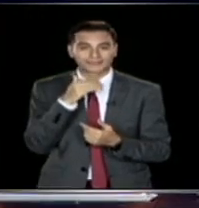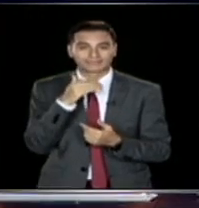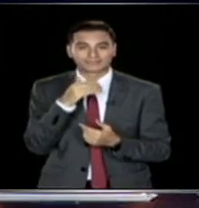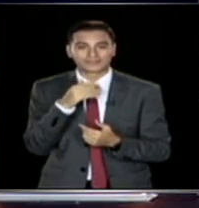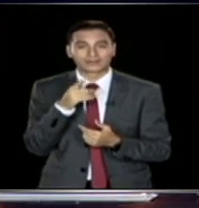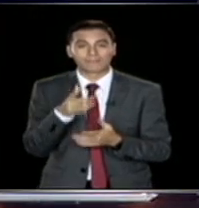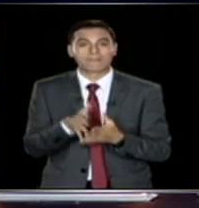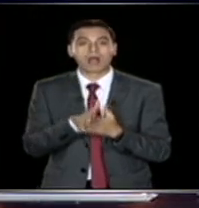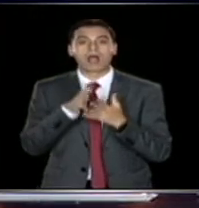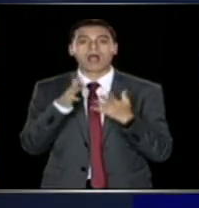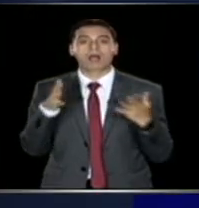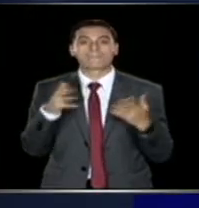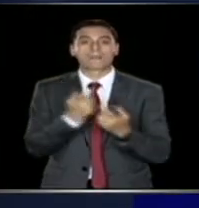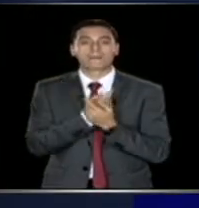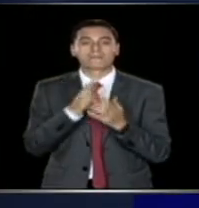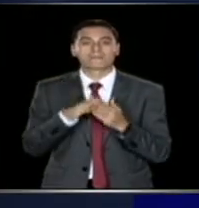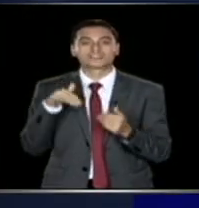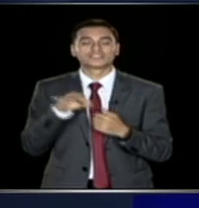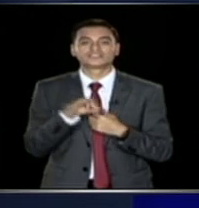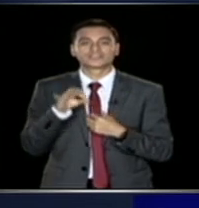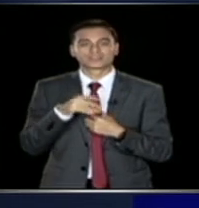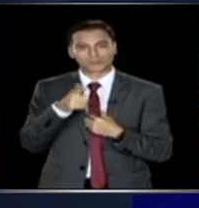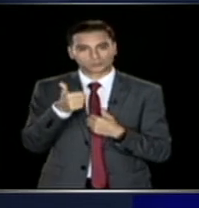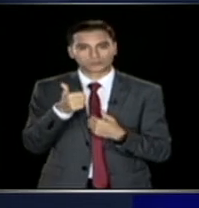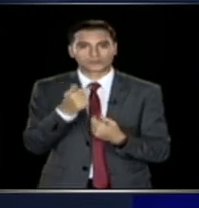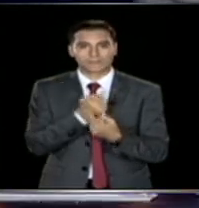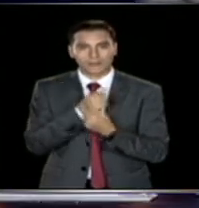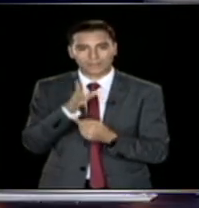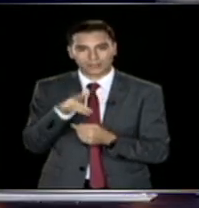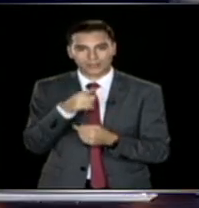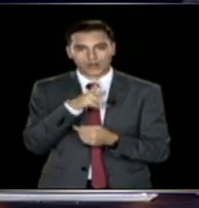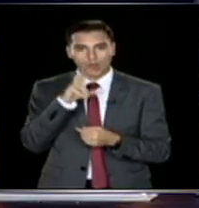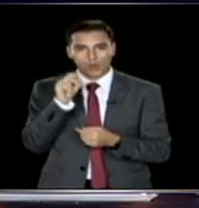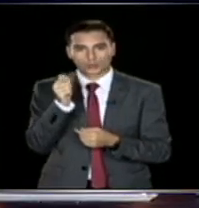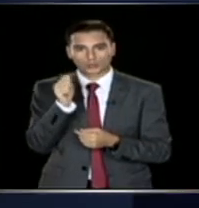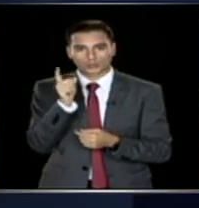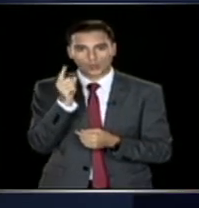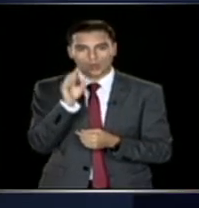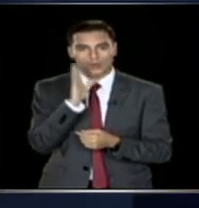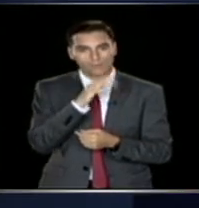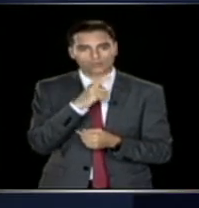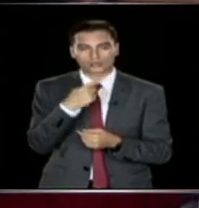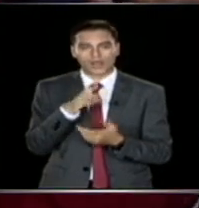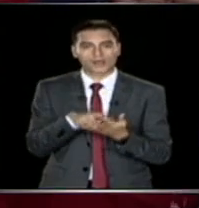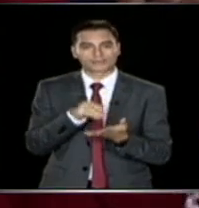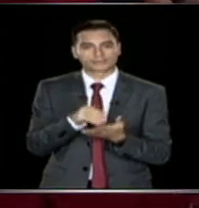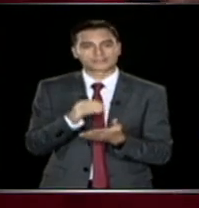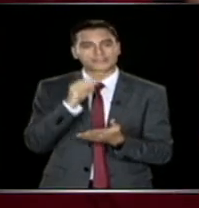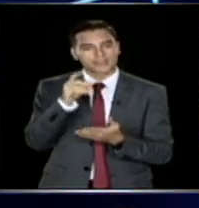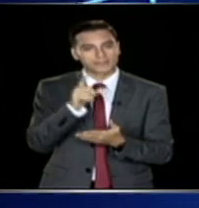طب ايه اكبر معبد في مصر؟ انت خلاص خدتي 20 نقطة. مبدئيا اجابة صحيحة.